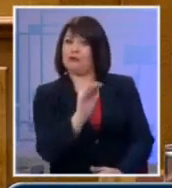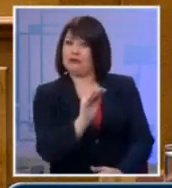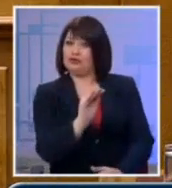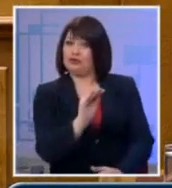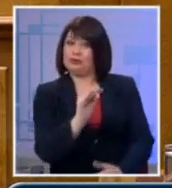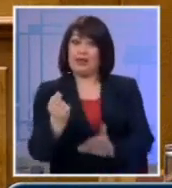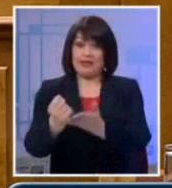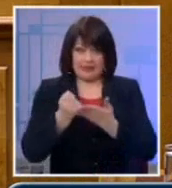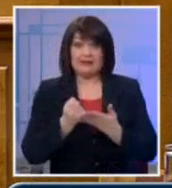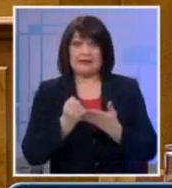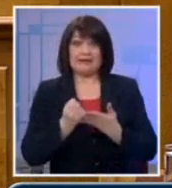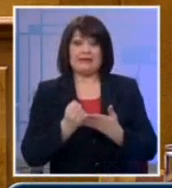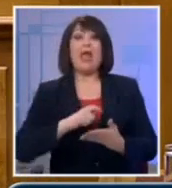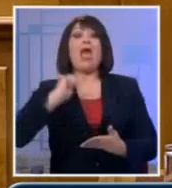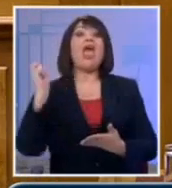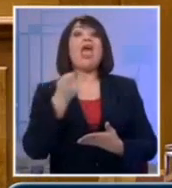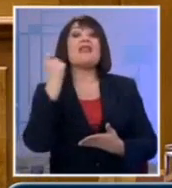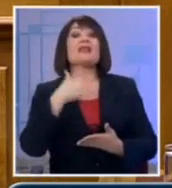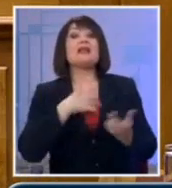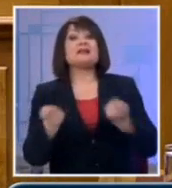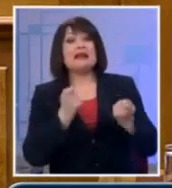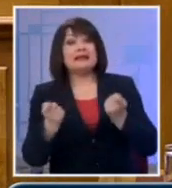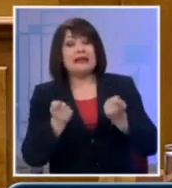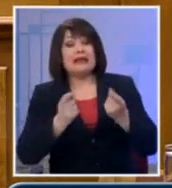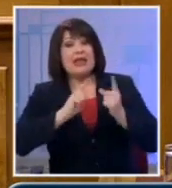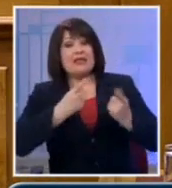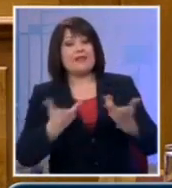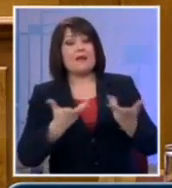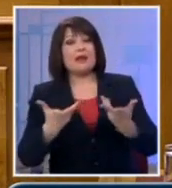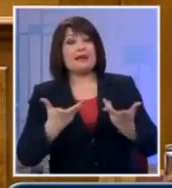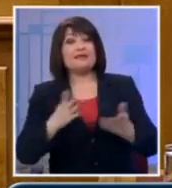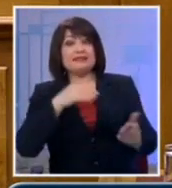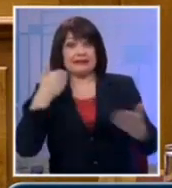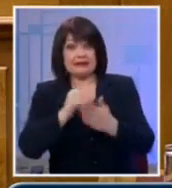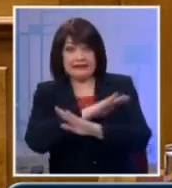Θα στηρίξετε αυτή την εθνική διαπραγματευτική στρατηγική για να μπει τέλος στη λιτότητα?